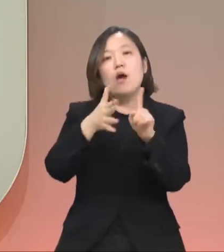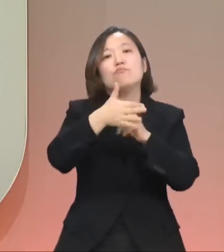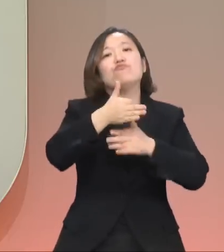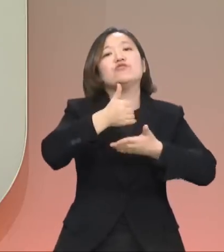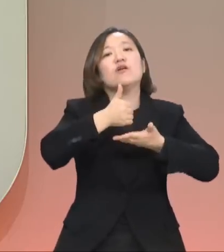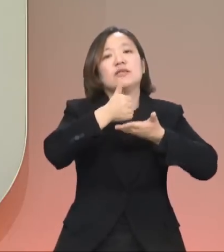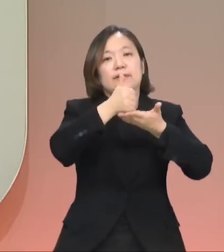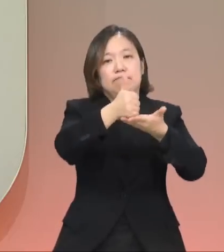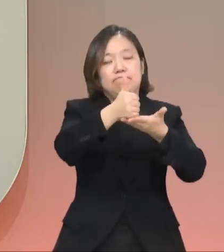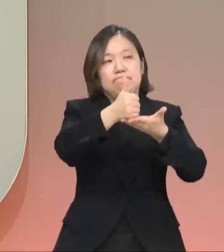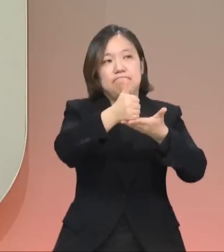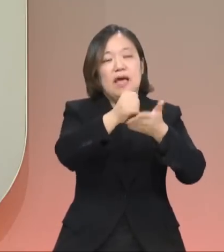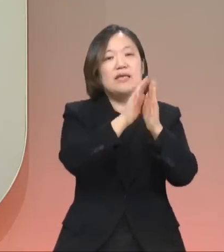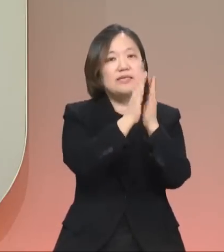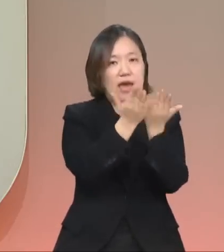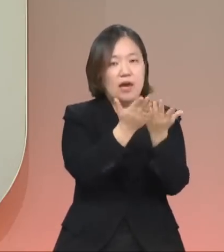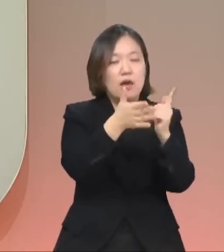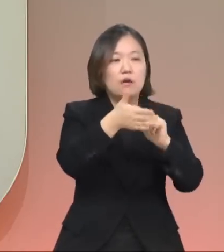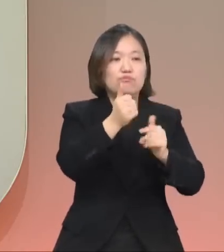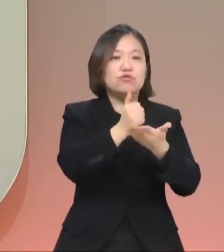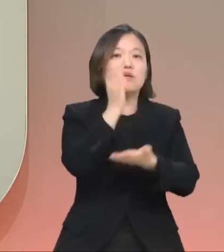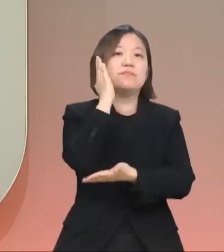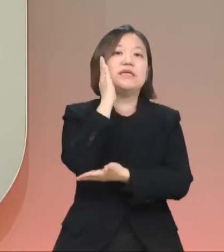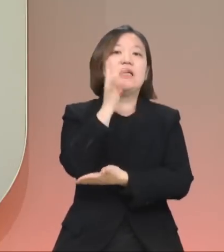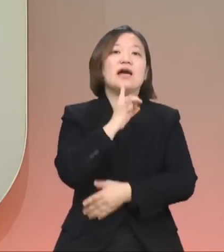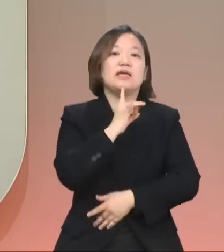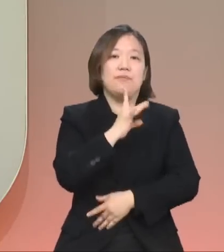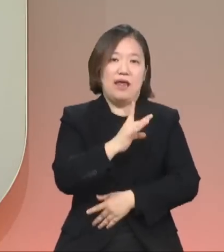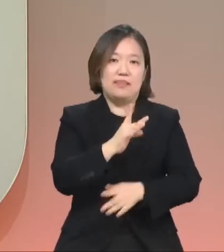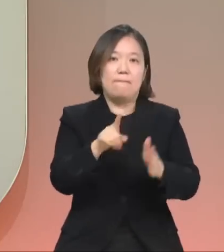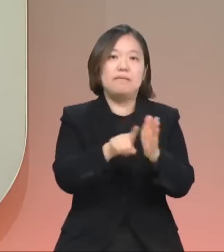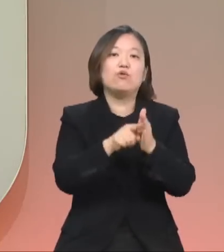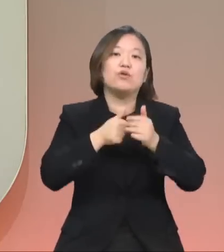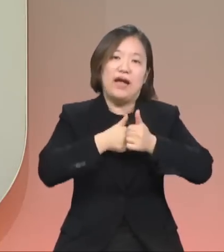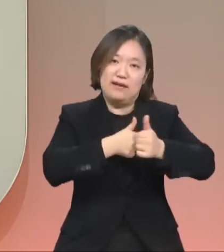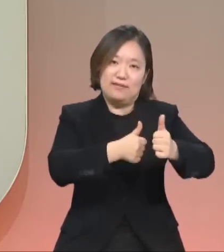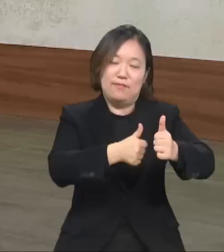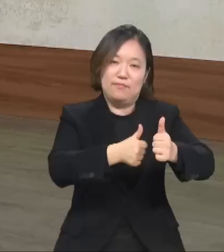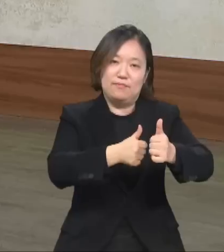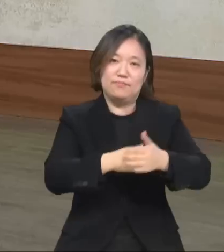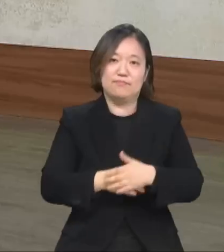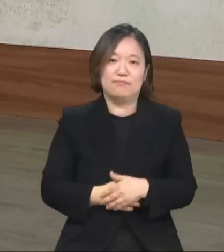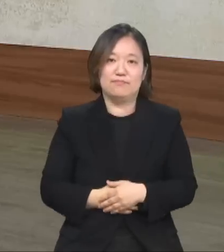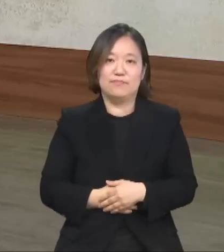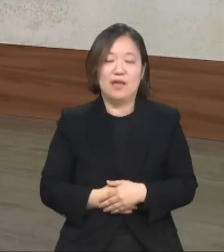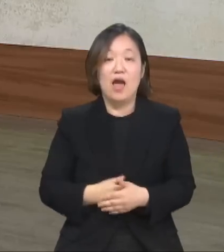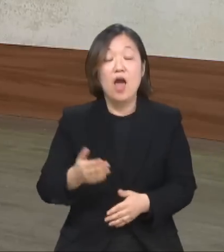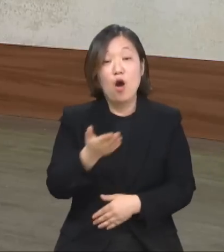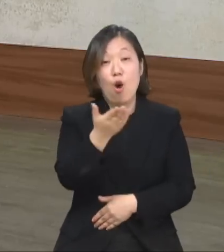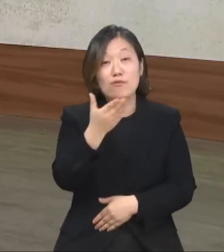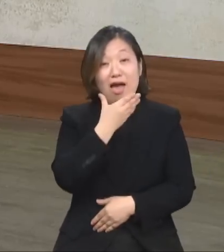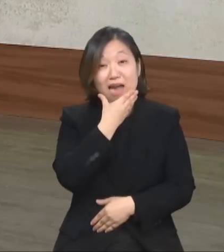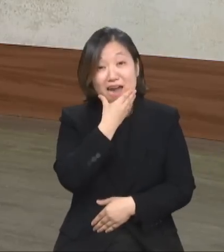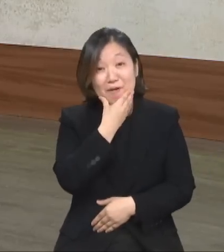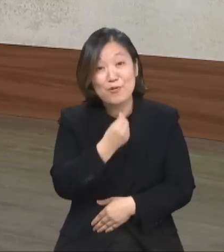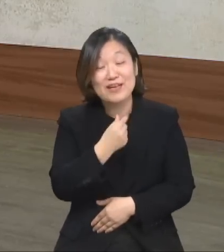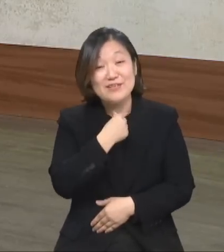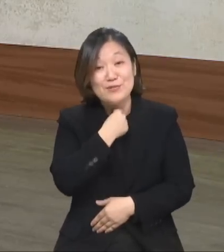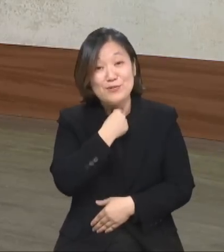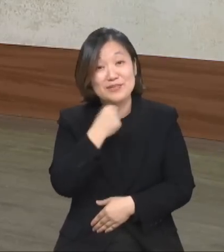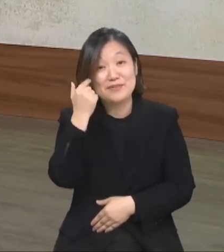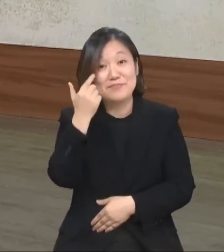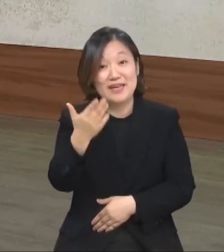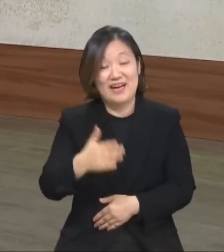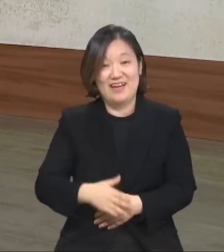의지하면서 공덕을 닦아 나가시기 바랍니다 여러분 행복해지고 싶습니까